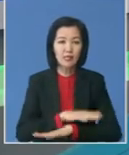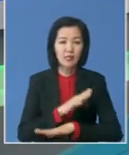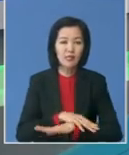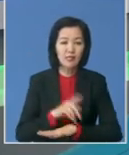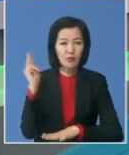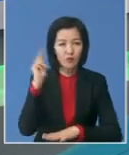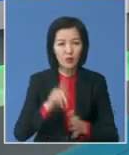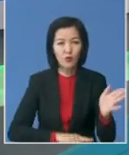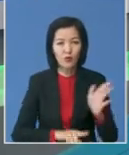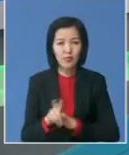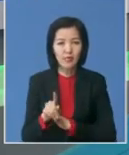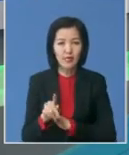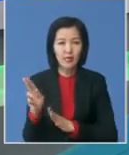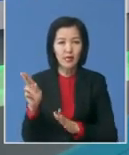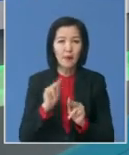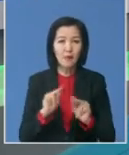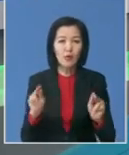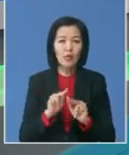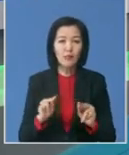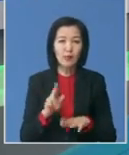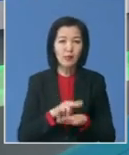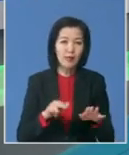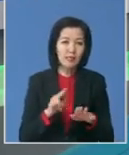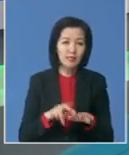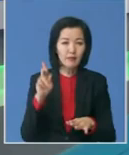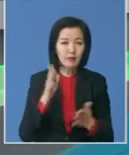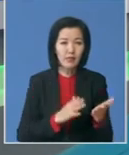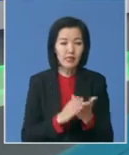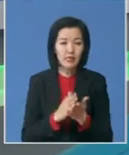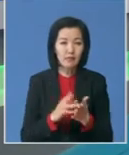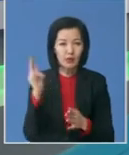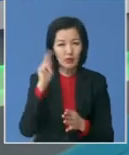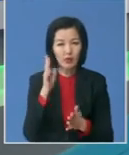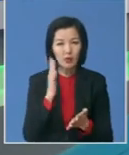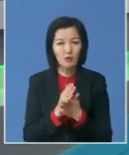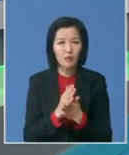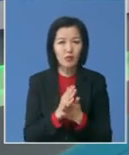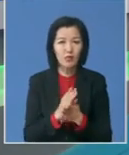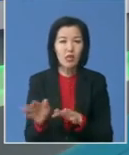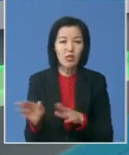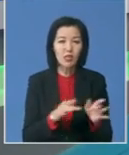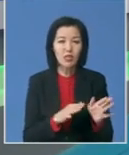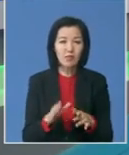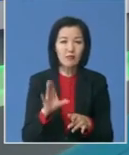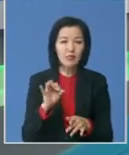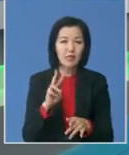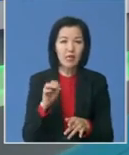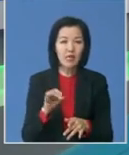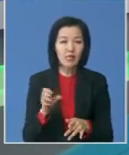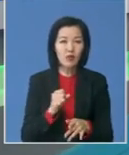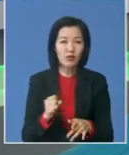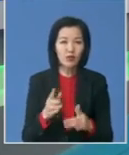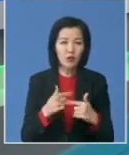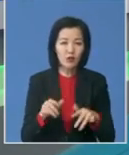қолға алды. Аясында мектеп мұғалімдері, учаскелік полицейлер мен мемлекеттік қызметкерлер оқытылады. Бүгін сондай шараның бірі Сарқан